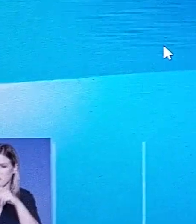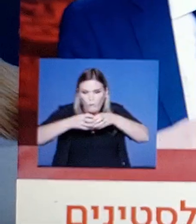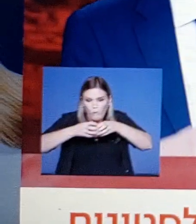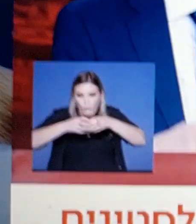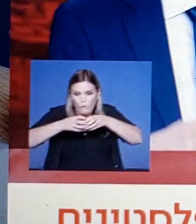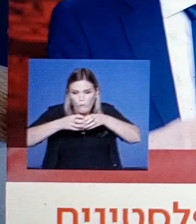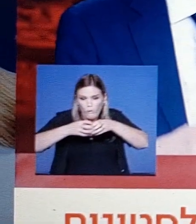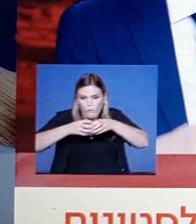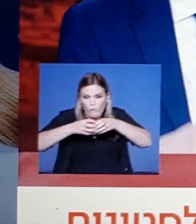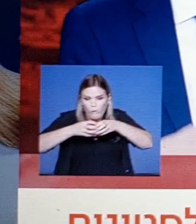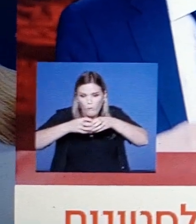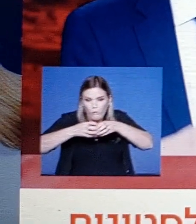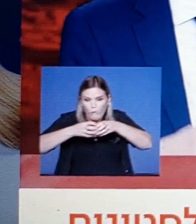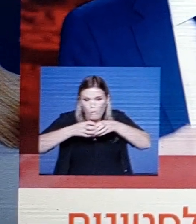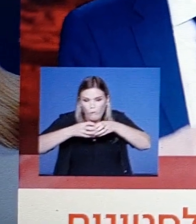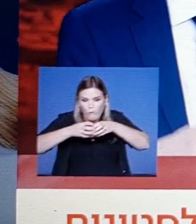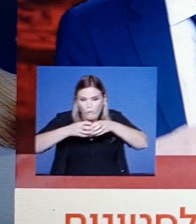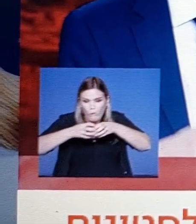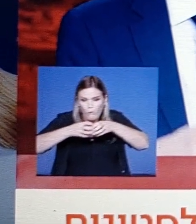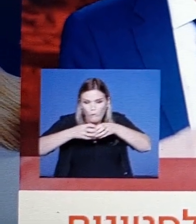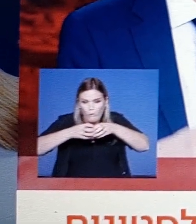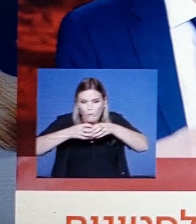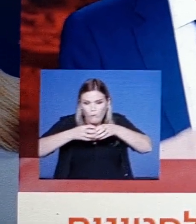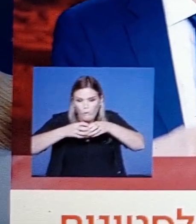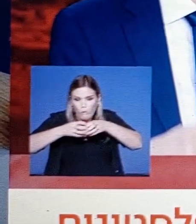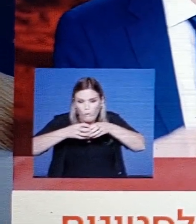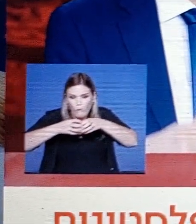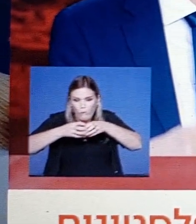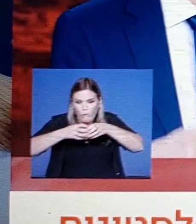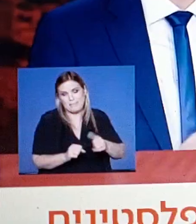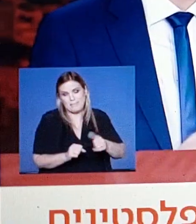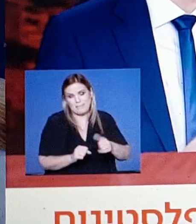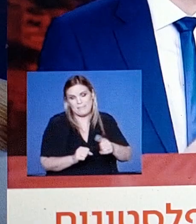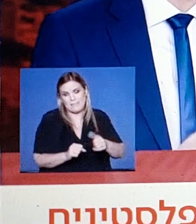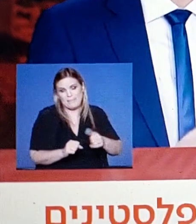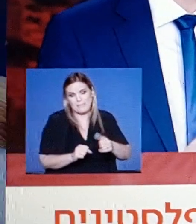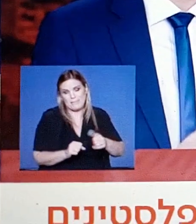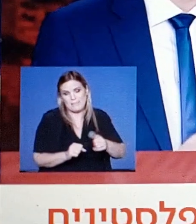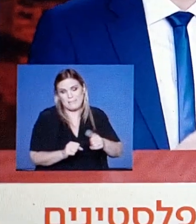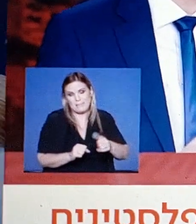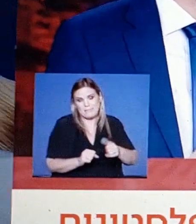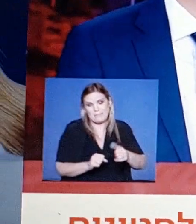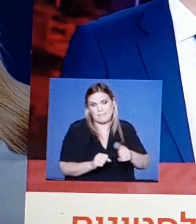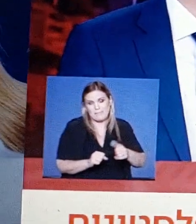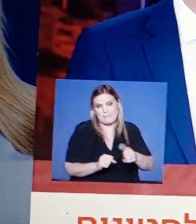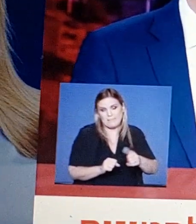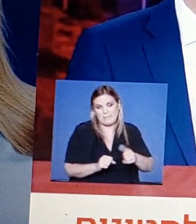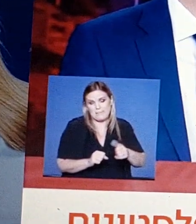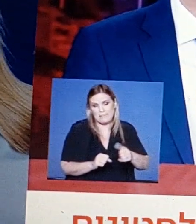ici. Il dit que c'est un sujet qui divise et qui déchire le gouvernement. Donc Netanyahou et le